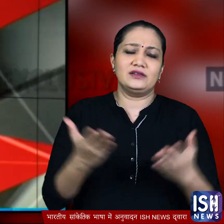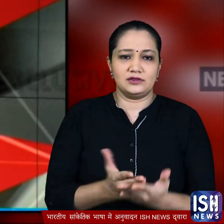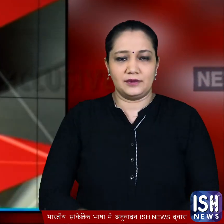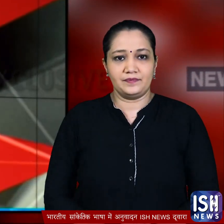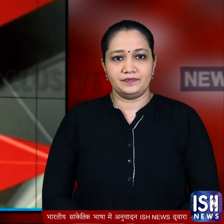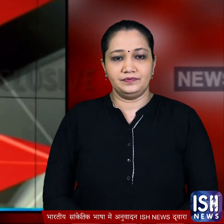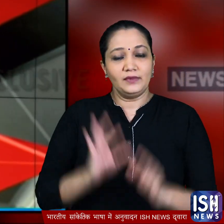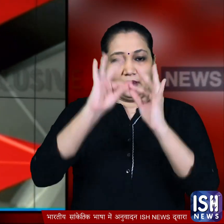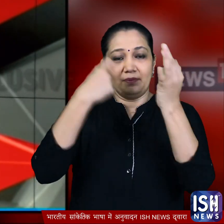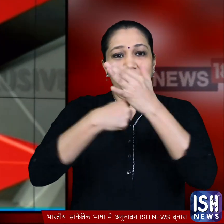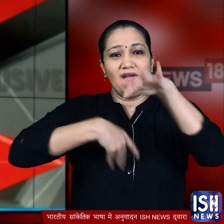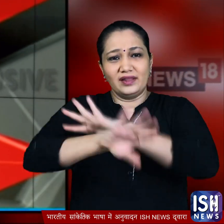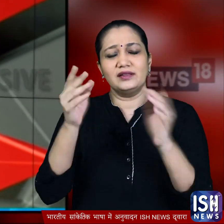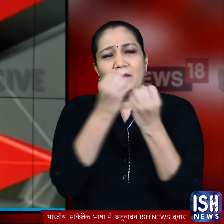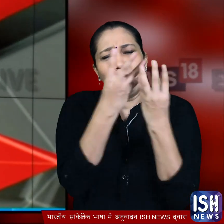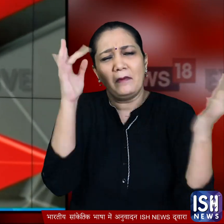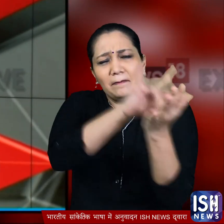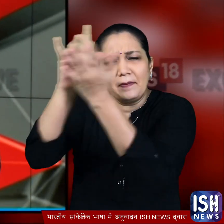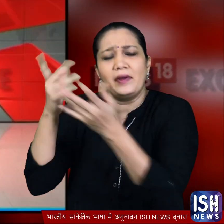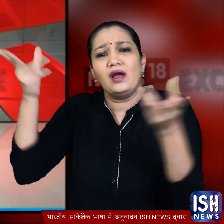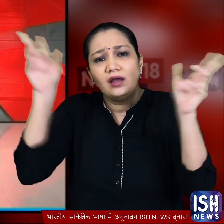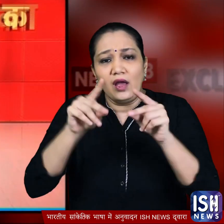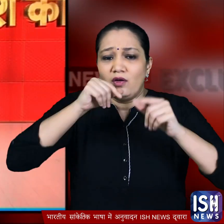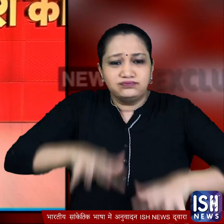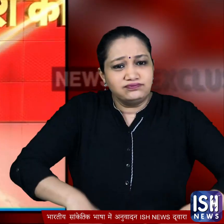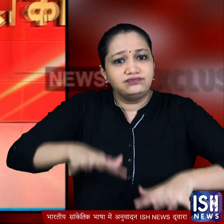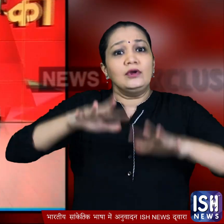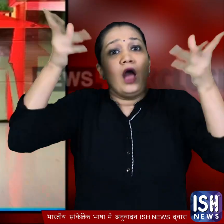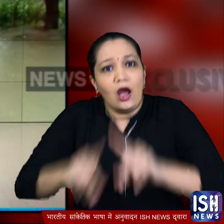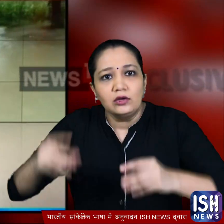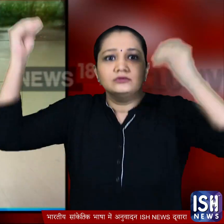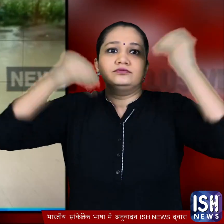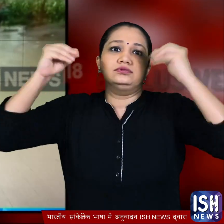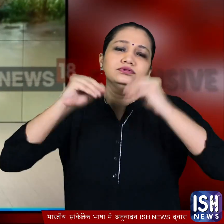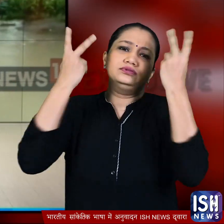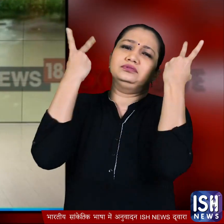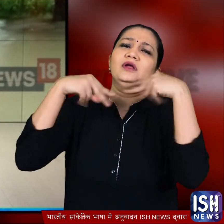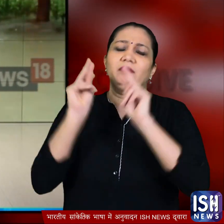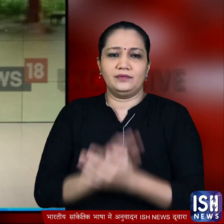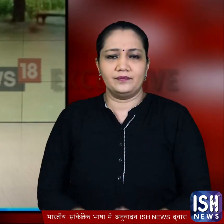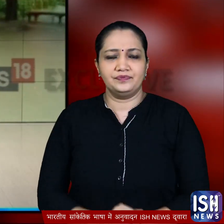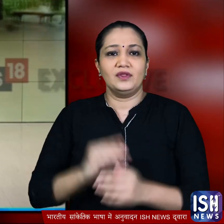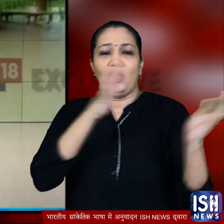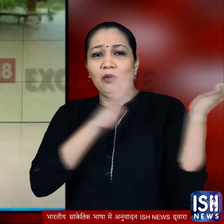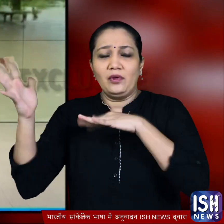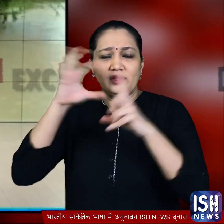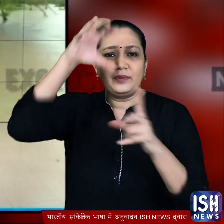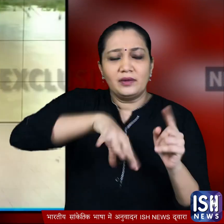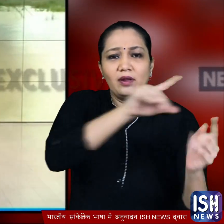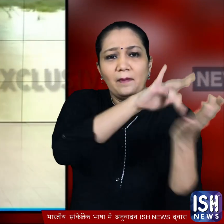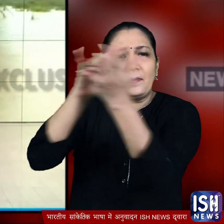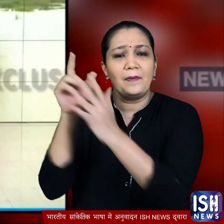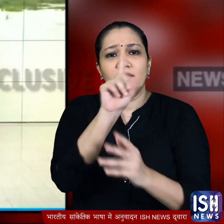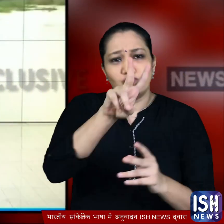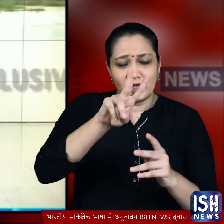गई। बिहार के कई जिलों में बाढ़ से जूझ रहे लोगों पर एक बार फिर से भारी बारिश का खतरा मंडराने लगा। मौसम विभाग ने राज्य के 12 से ज्यादा जिलों में